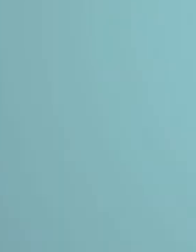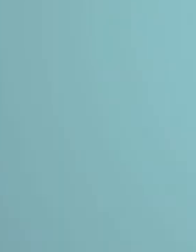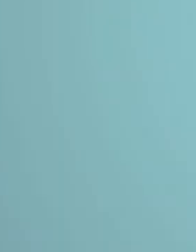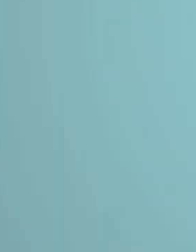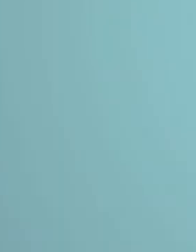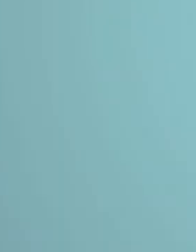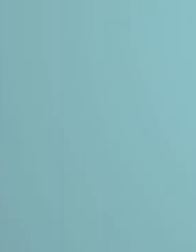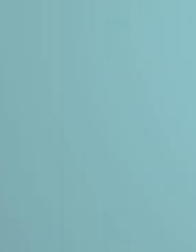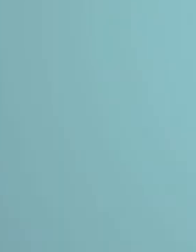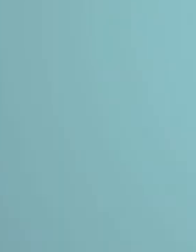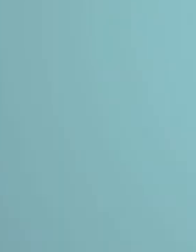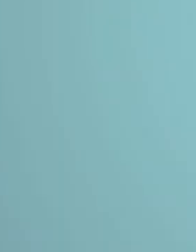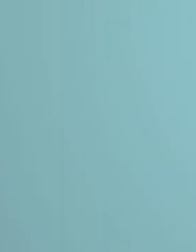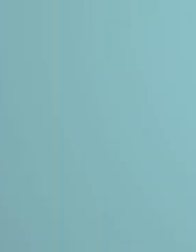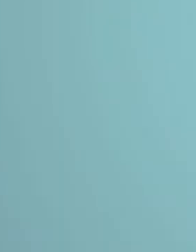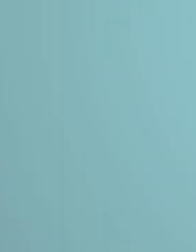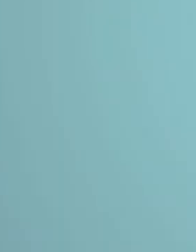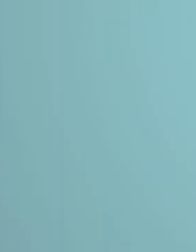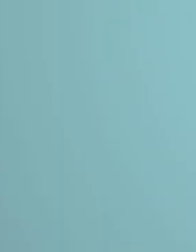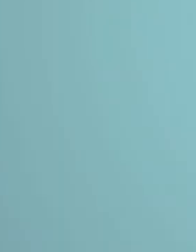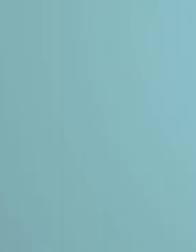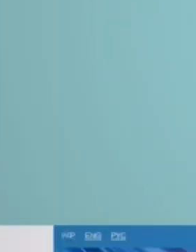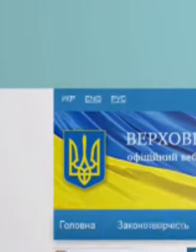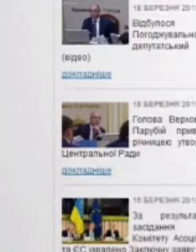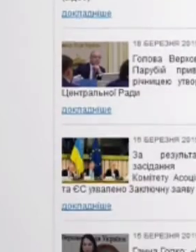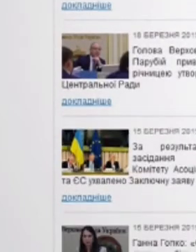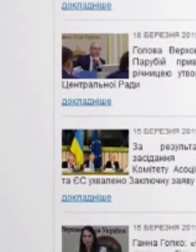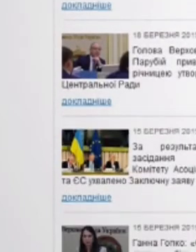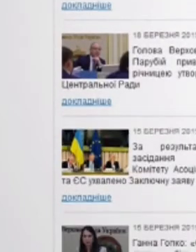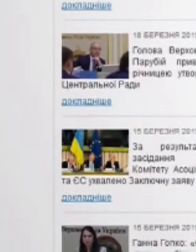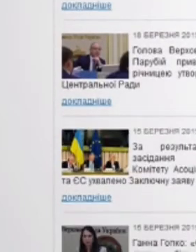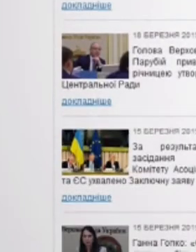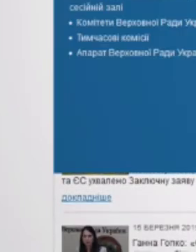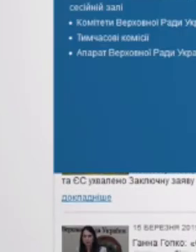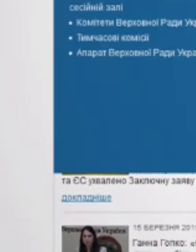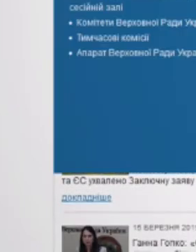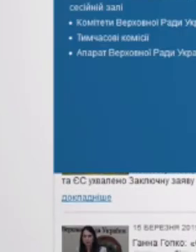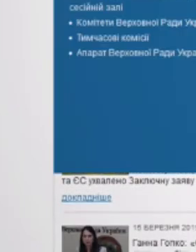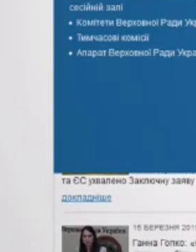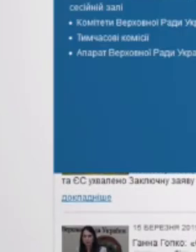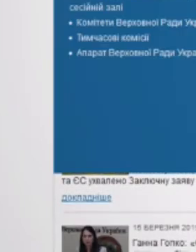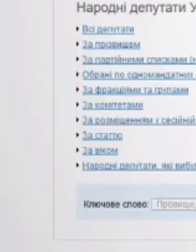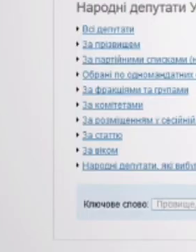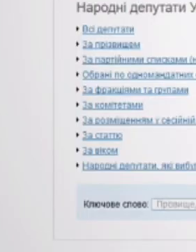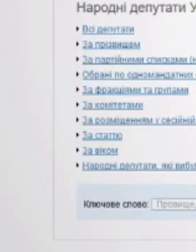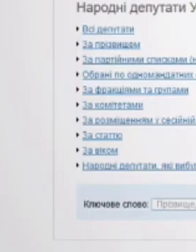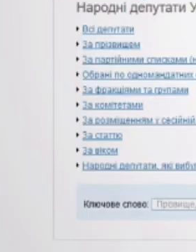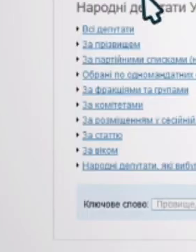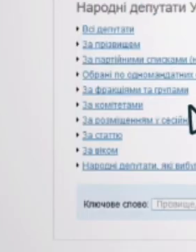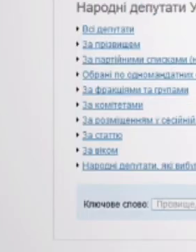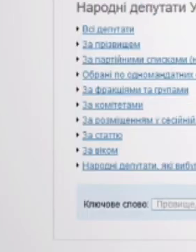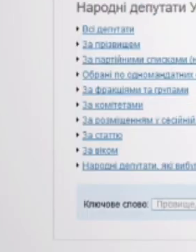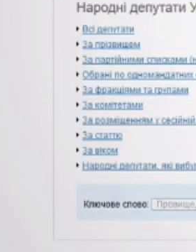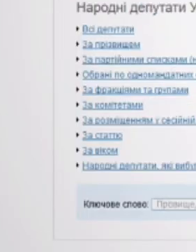цього вам потрібно зайти на сайт Верховної Ради України та перейти в розділ «Народні депутати України» і в графі